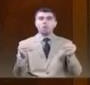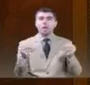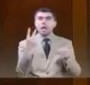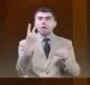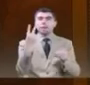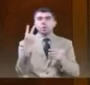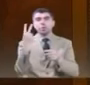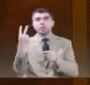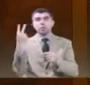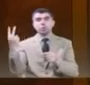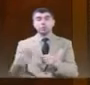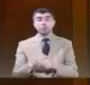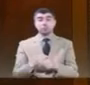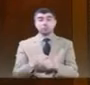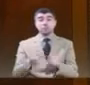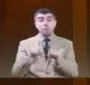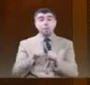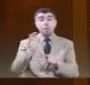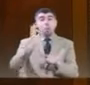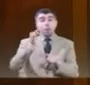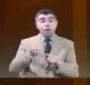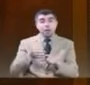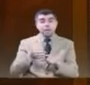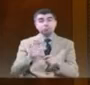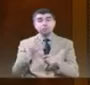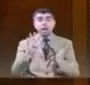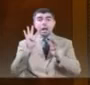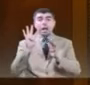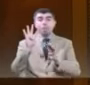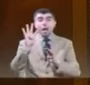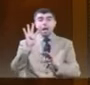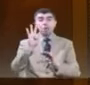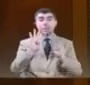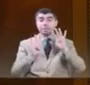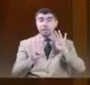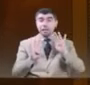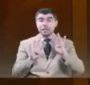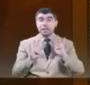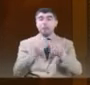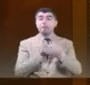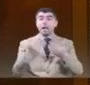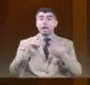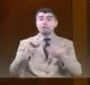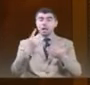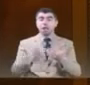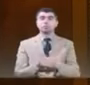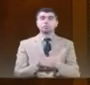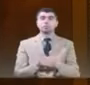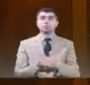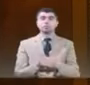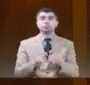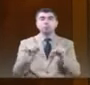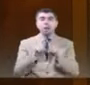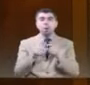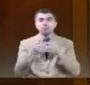2022، وذلك بالرغم من أهميتها. 84 مليار درهم، كان عندنا 84 مليار درهم، داك الشيء